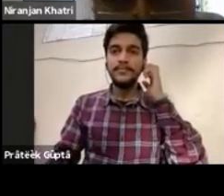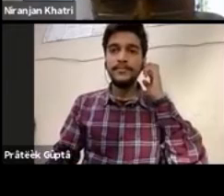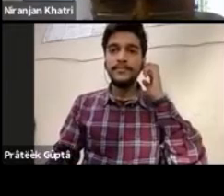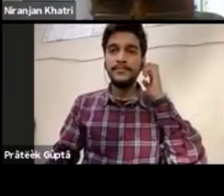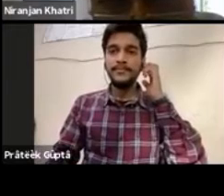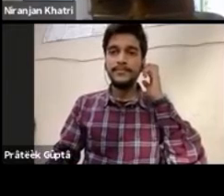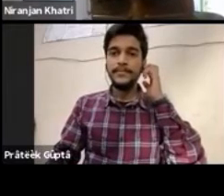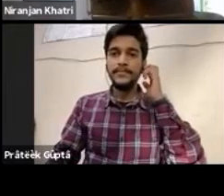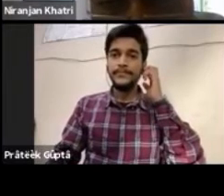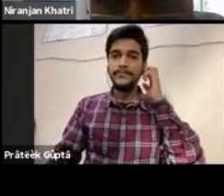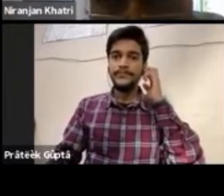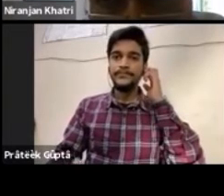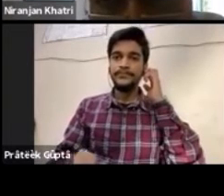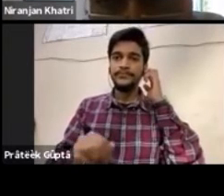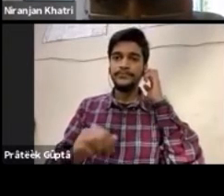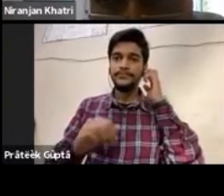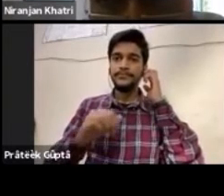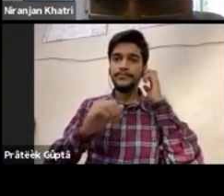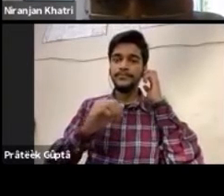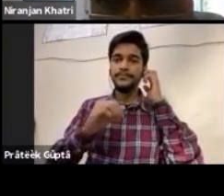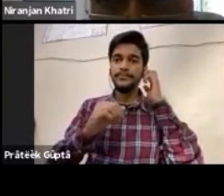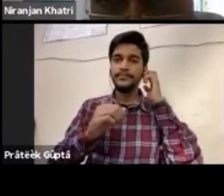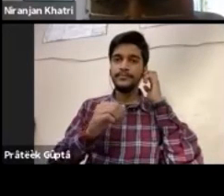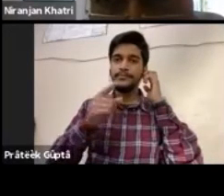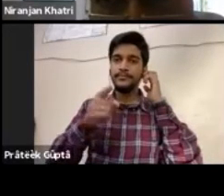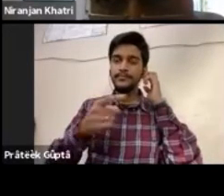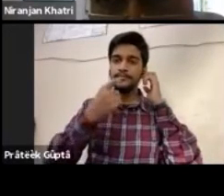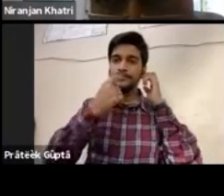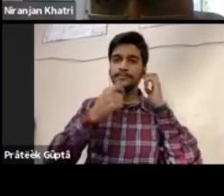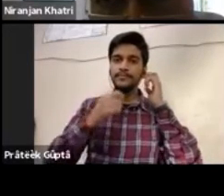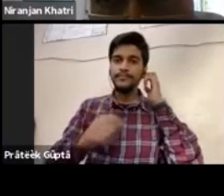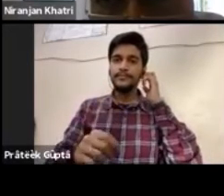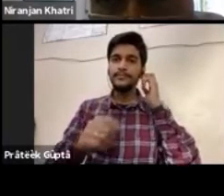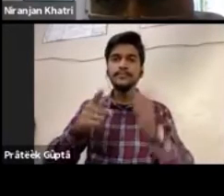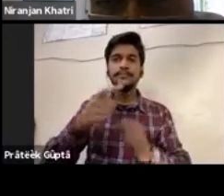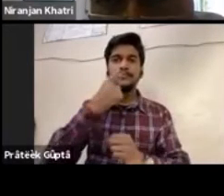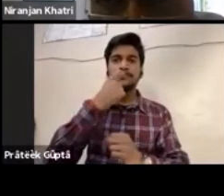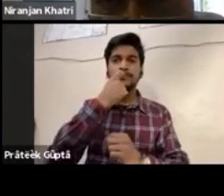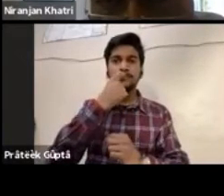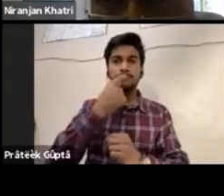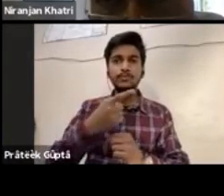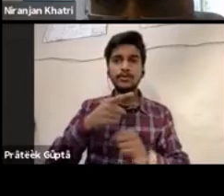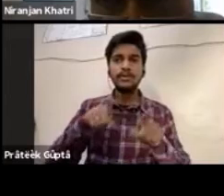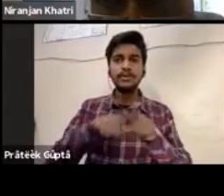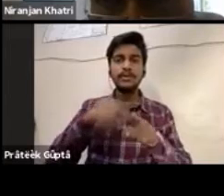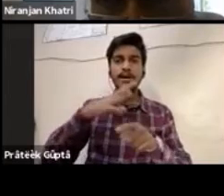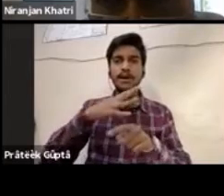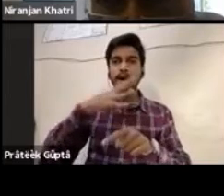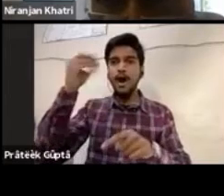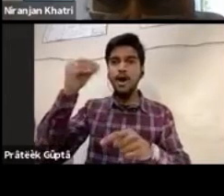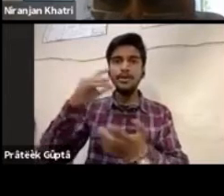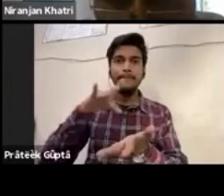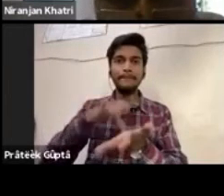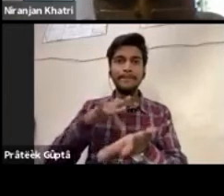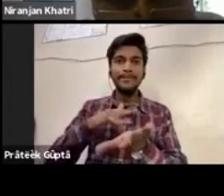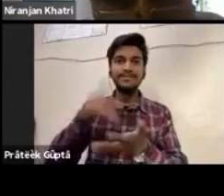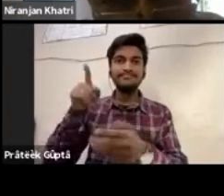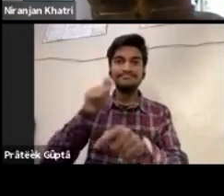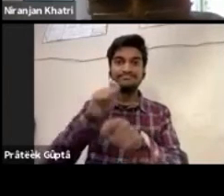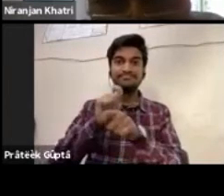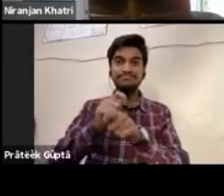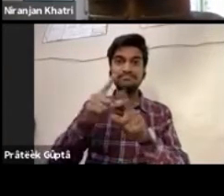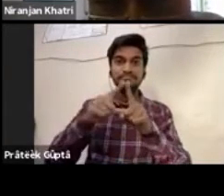हम बात करते हैं, रैंप होना चाहिए. एक छोटी सी अगर स्टेप के एज पे एक स्ट्रिप डाल दी जाती है, 2D